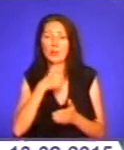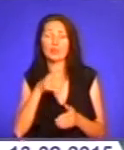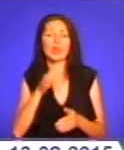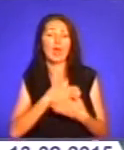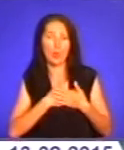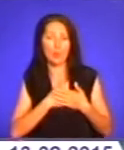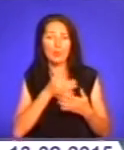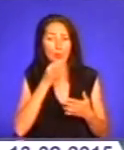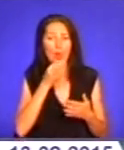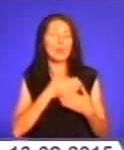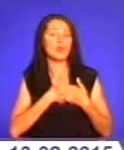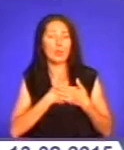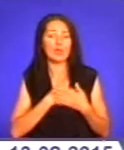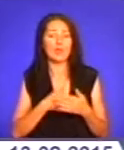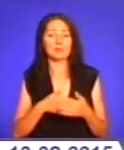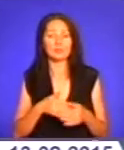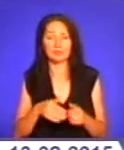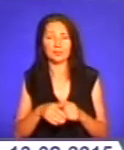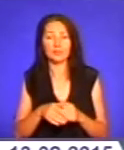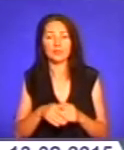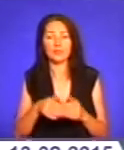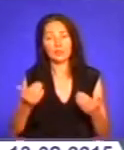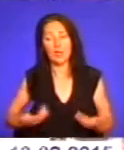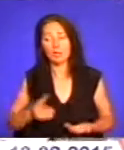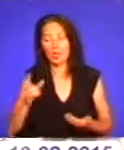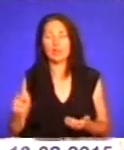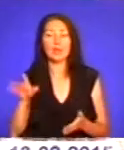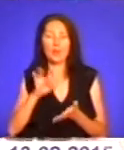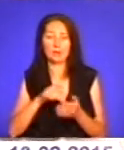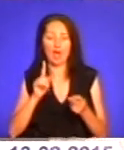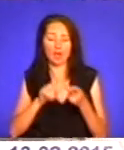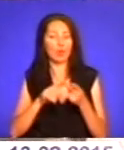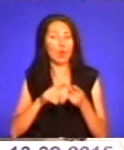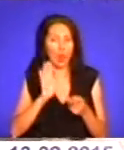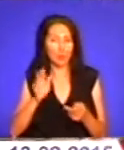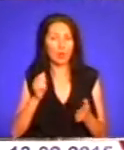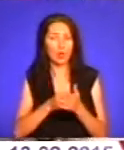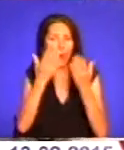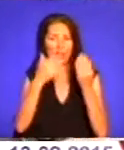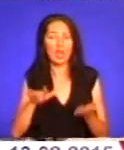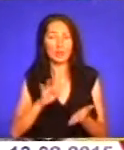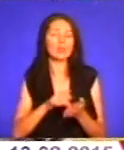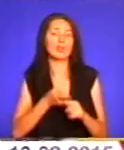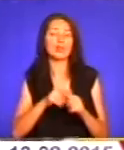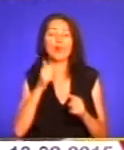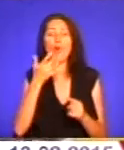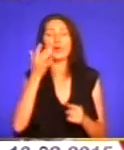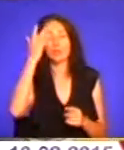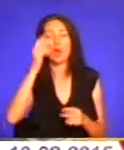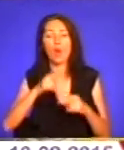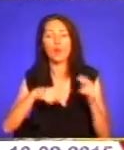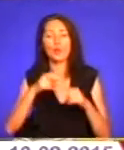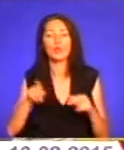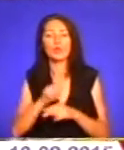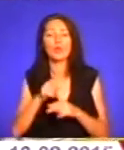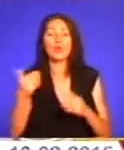На іншій завершують роботи. Запустять її до Дня міста. Цього літа в обласному центрі будують нові тролейбусні лінії. Першу